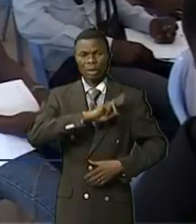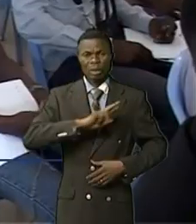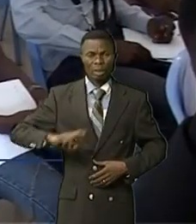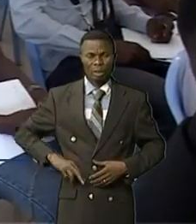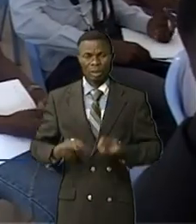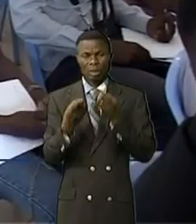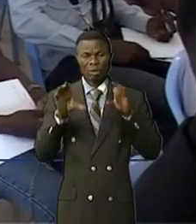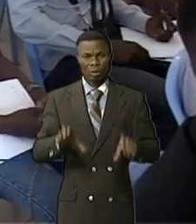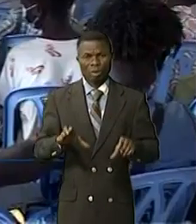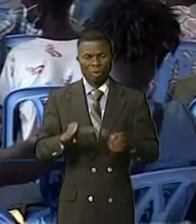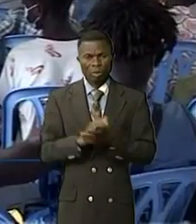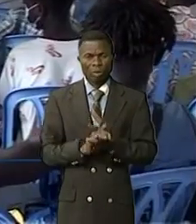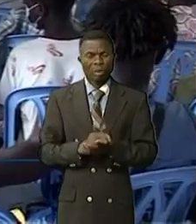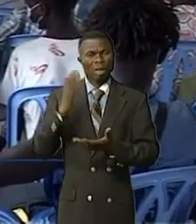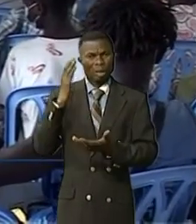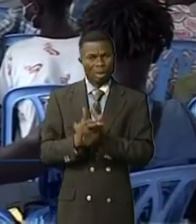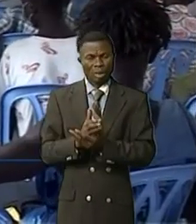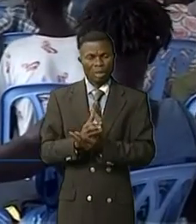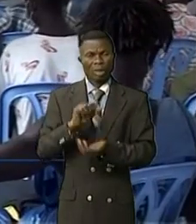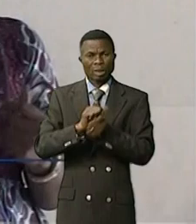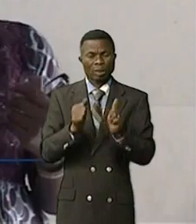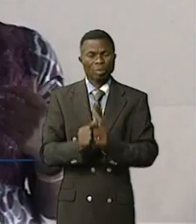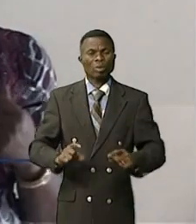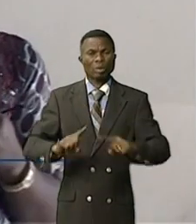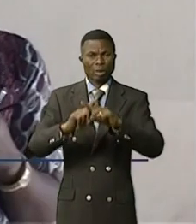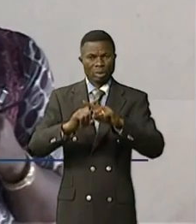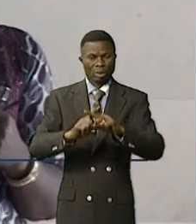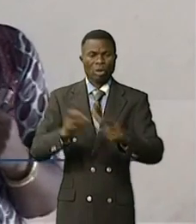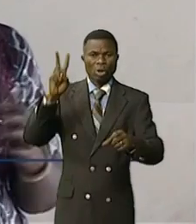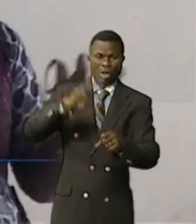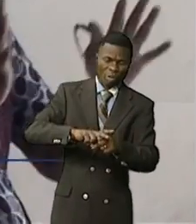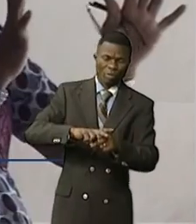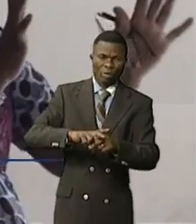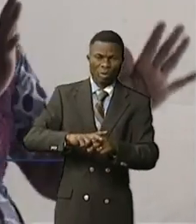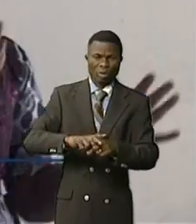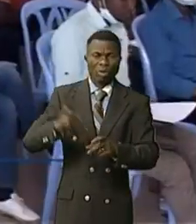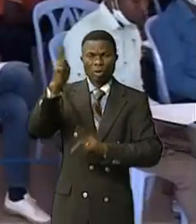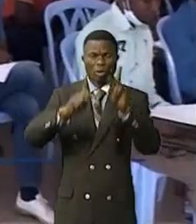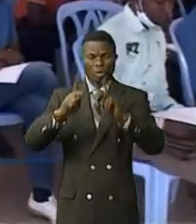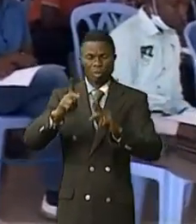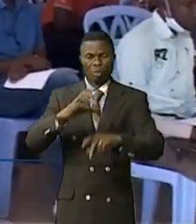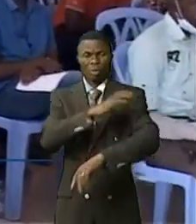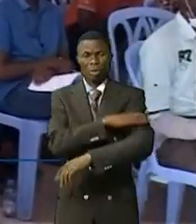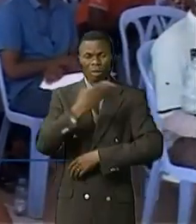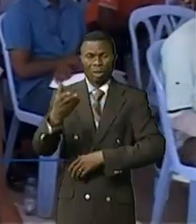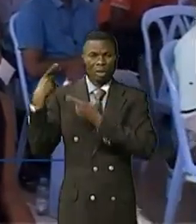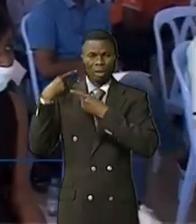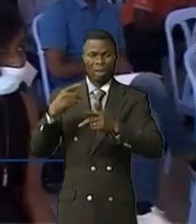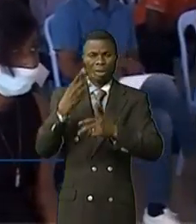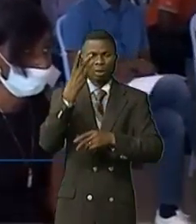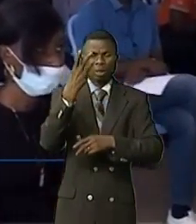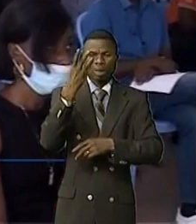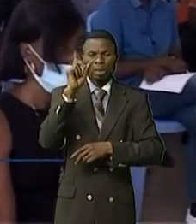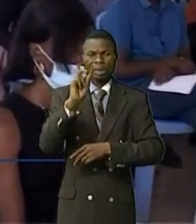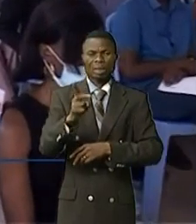Congo et tourner définitivement la page des conflits, des violences imposées aux populations civiles. Depuis plus de deux